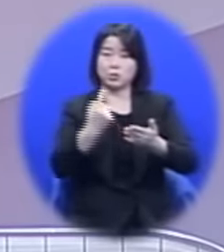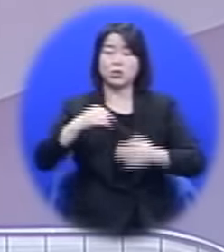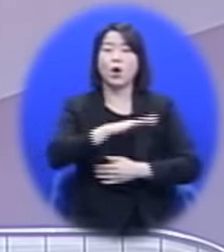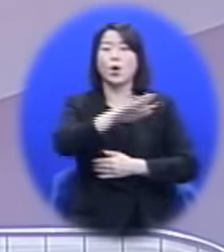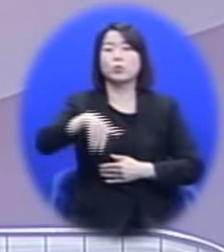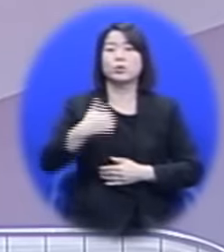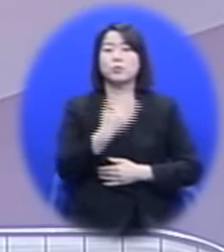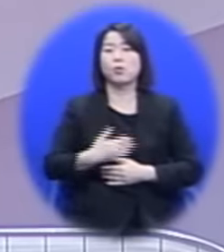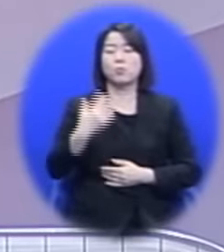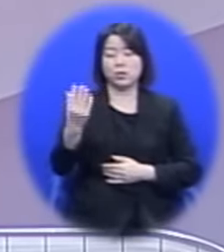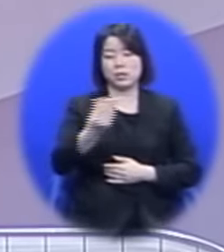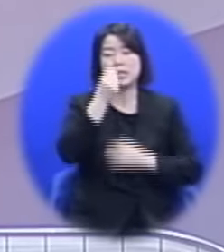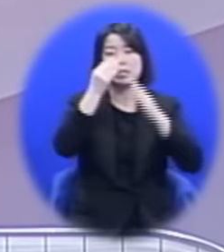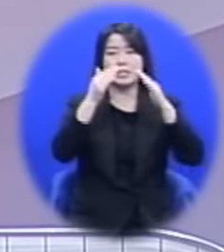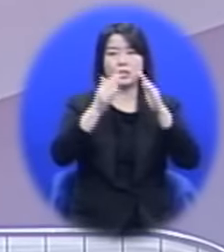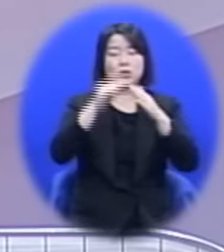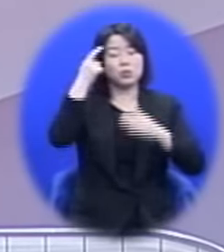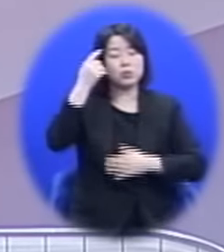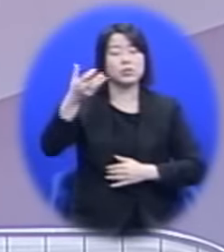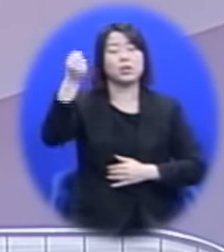삼으셨어요.